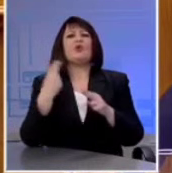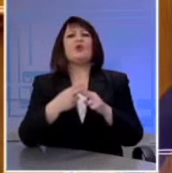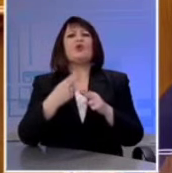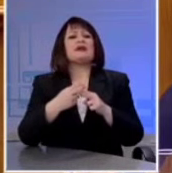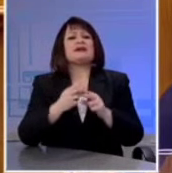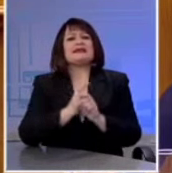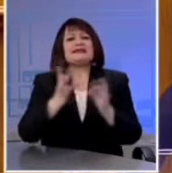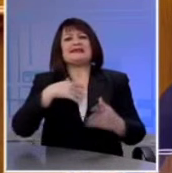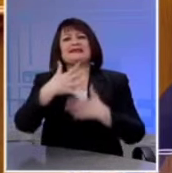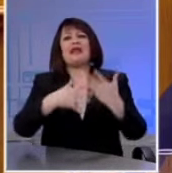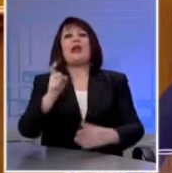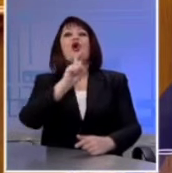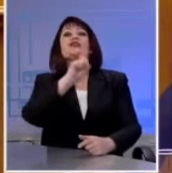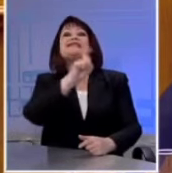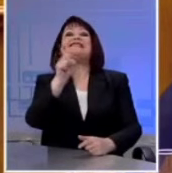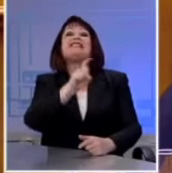σκάνδαλο, το σκάνδαλο της Ζήμερης.